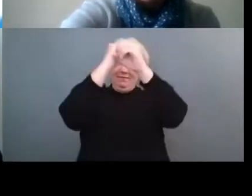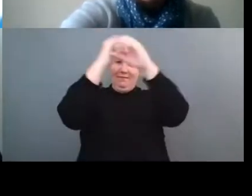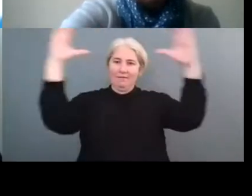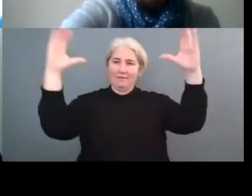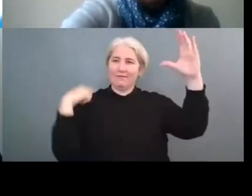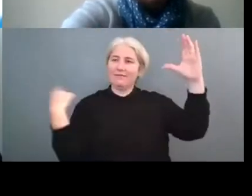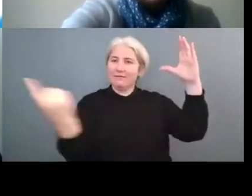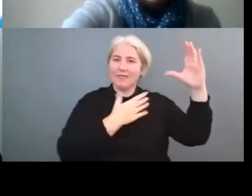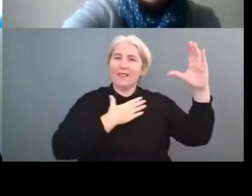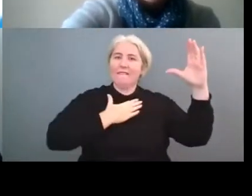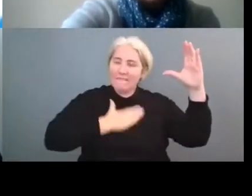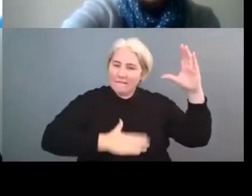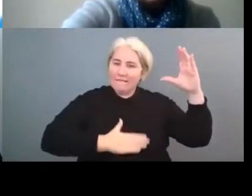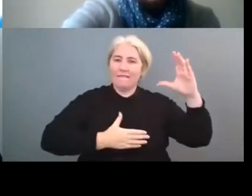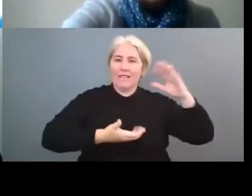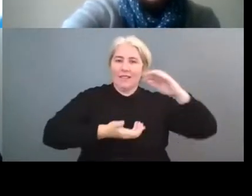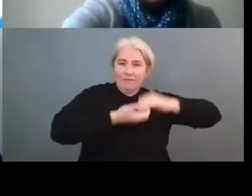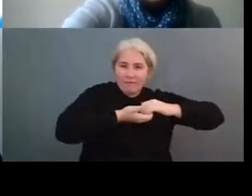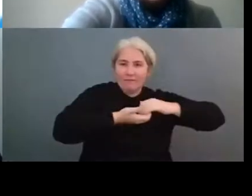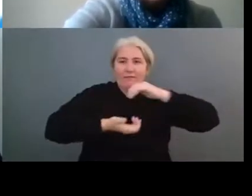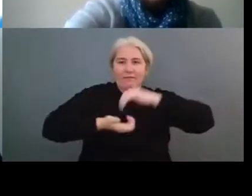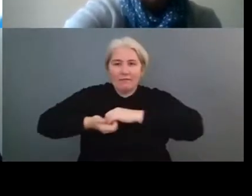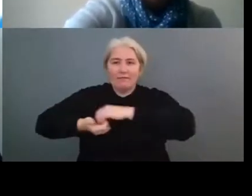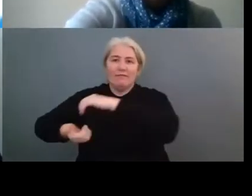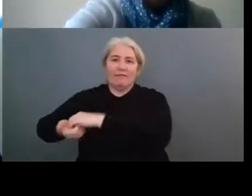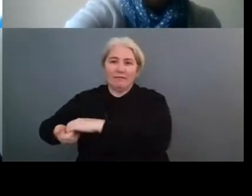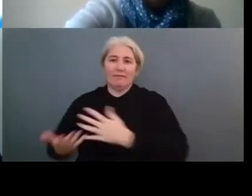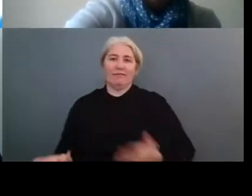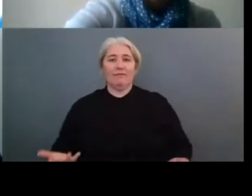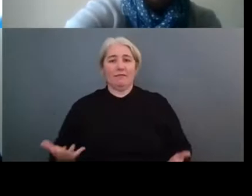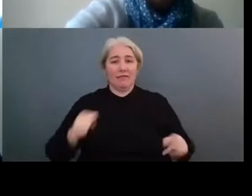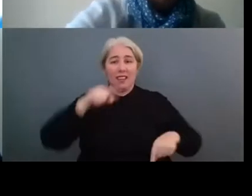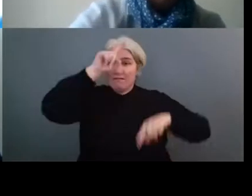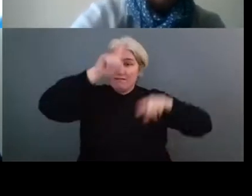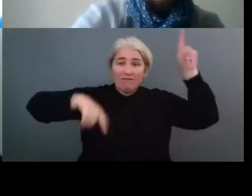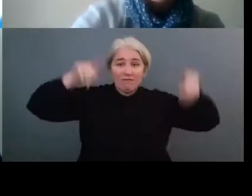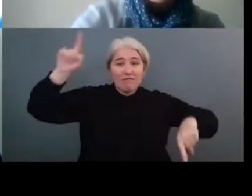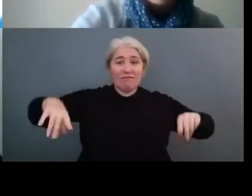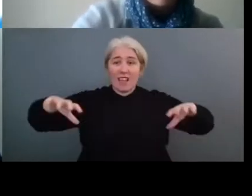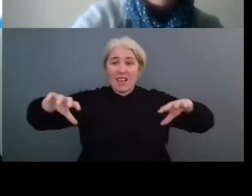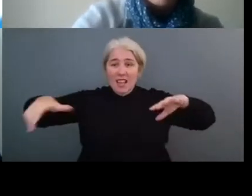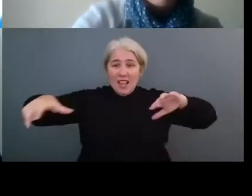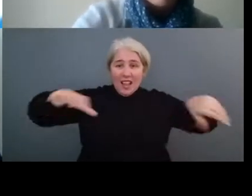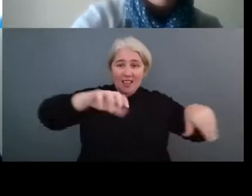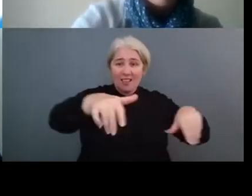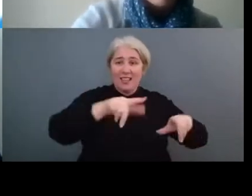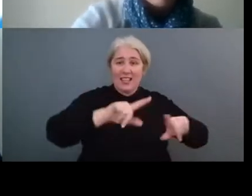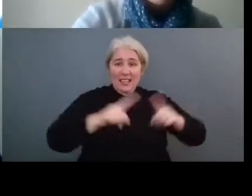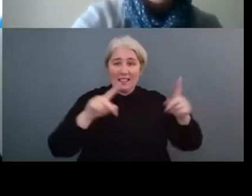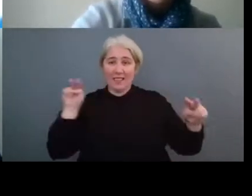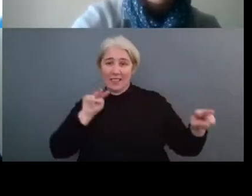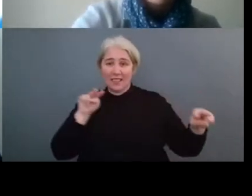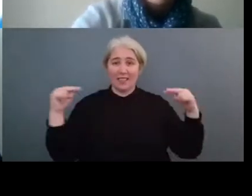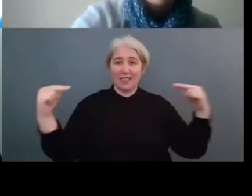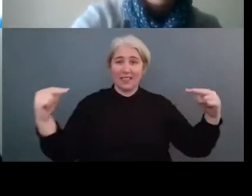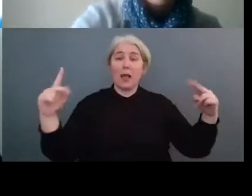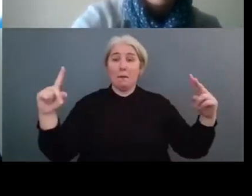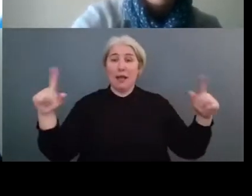pays et toute une pluralité d'acteurs pour co-construire sur ces sujets. Merci,